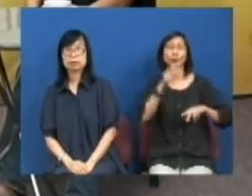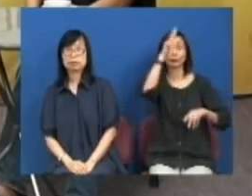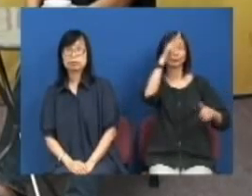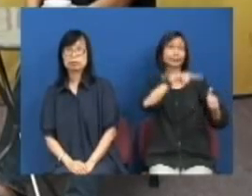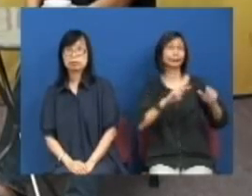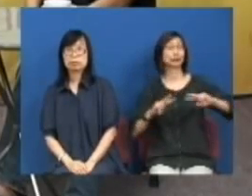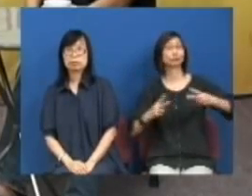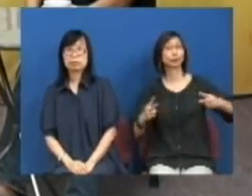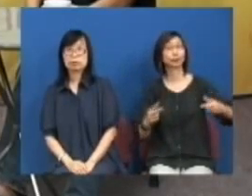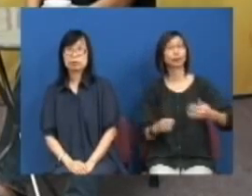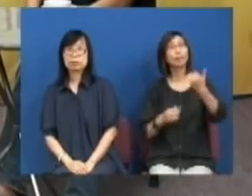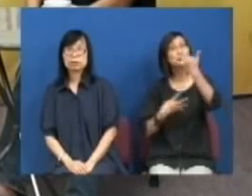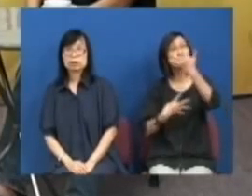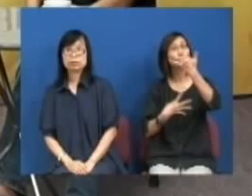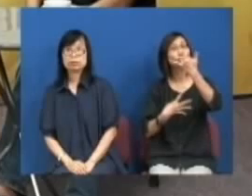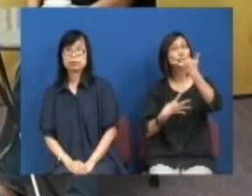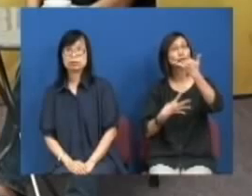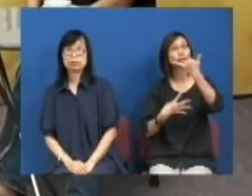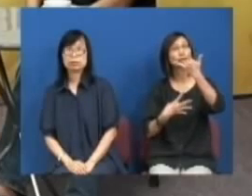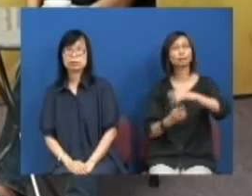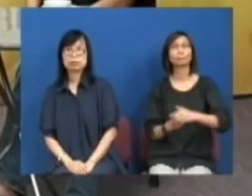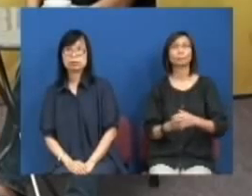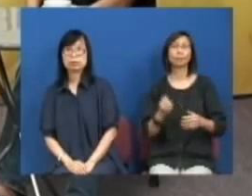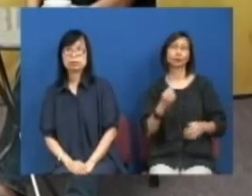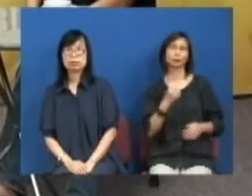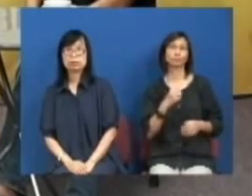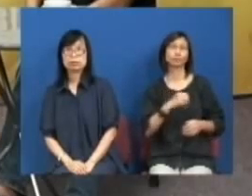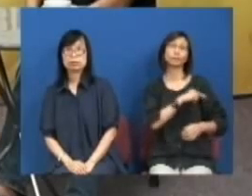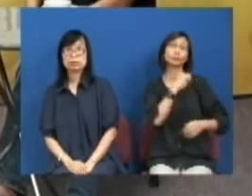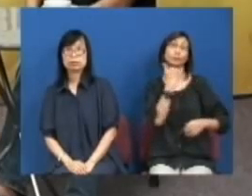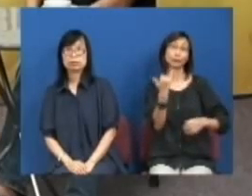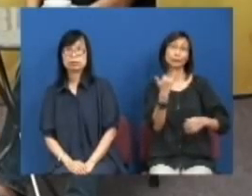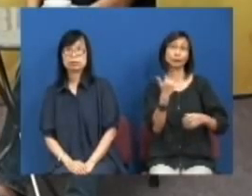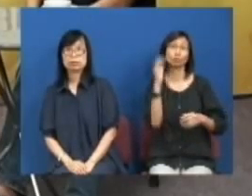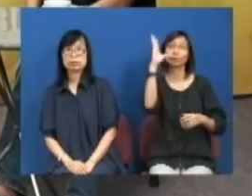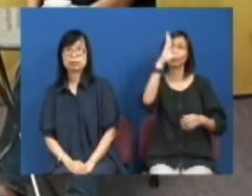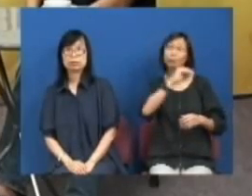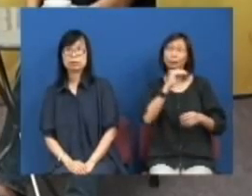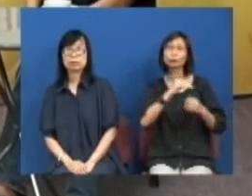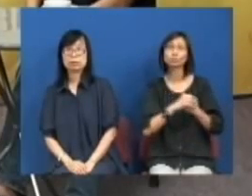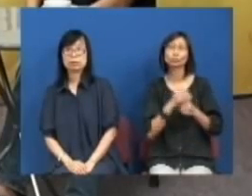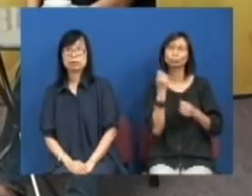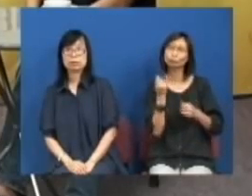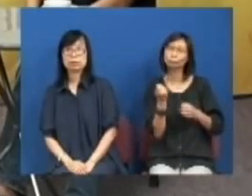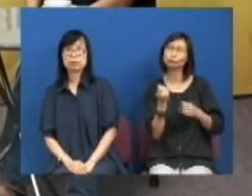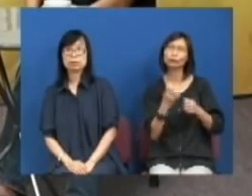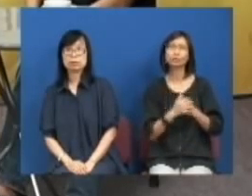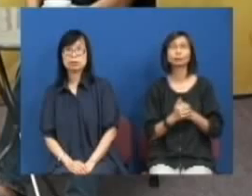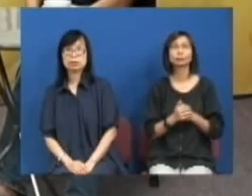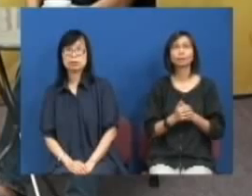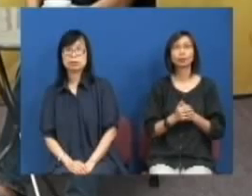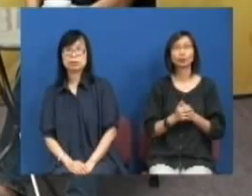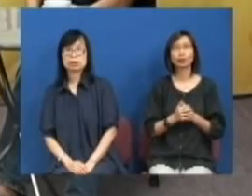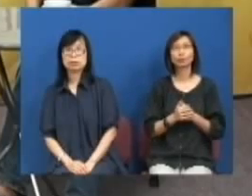止係星期六晚上嘅燭光酒會咁簡單，其實更加重要一樣嘢就係話作為係驗